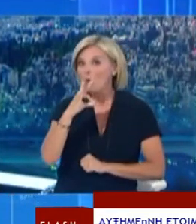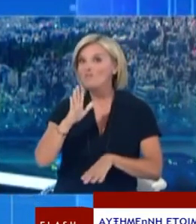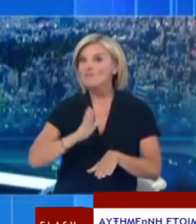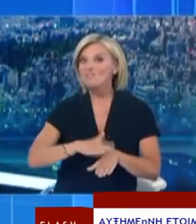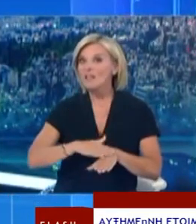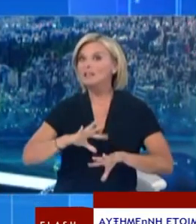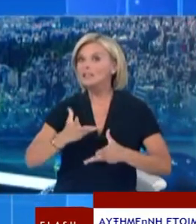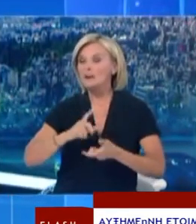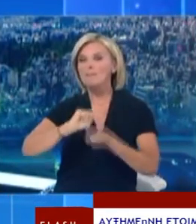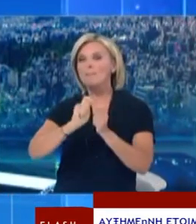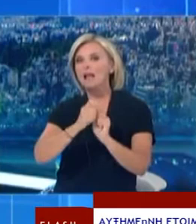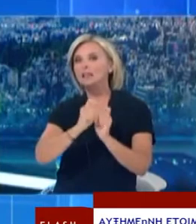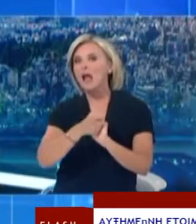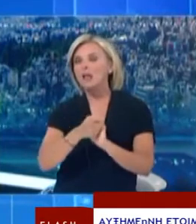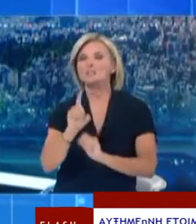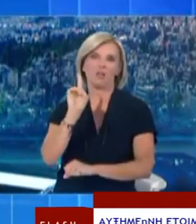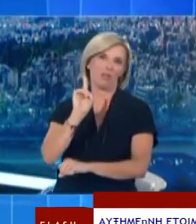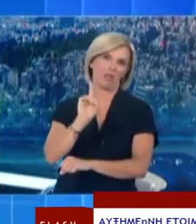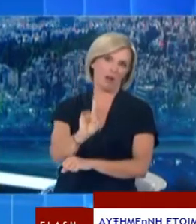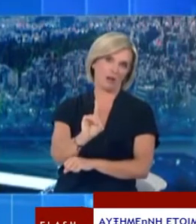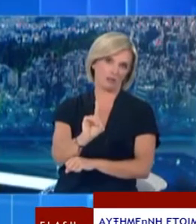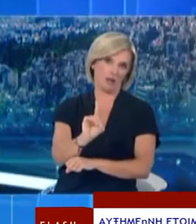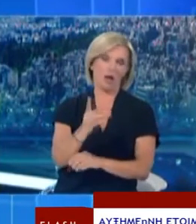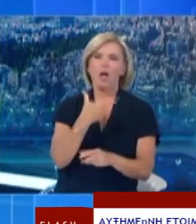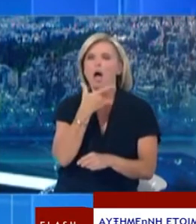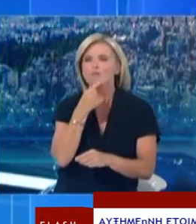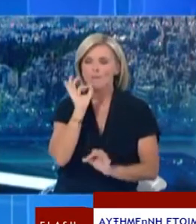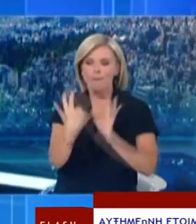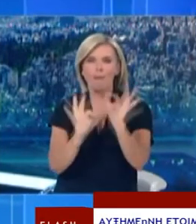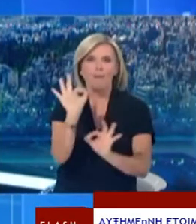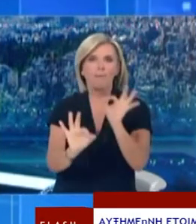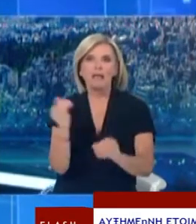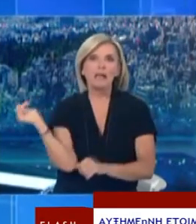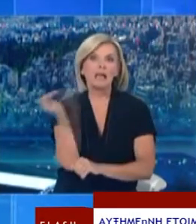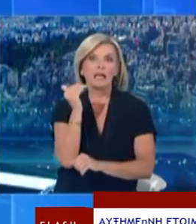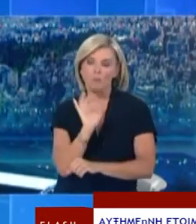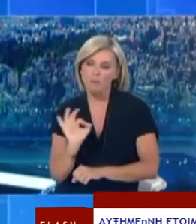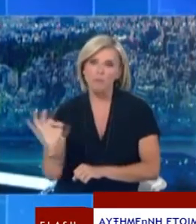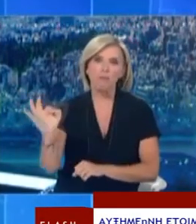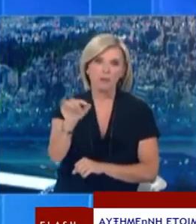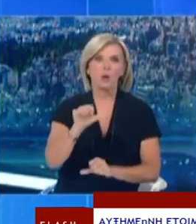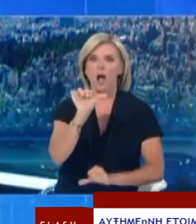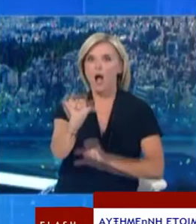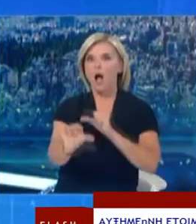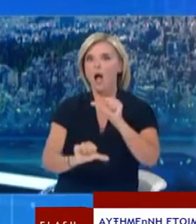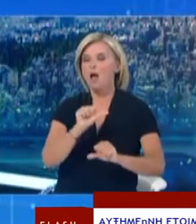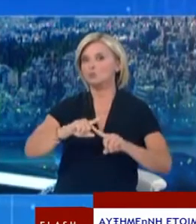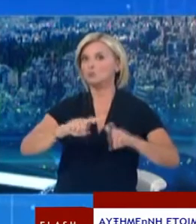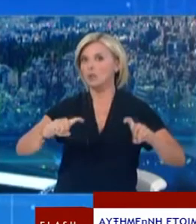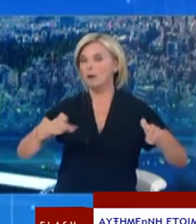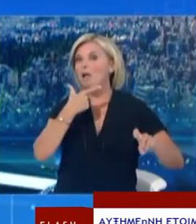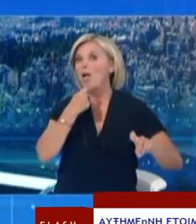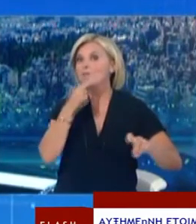μετάλλαξης Δέλτα με την πολύ μεγάλη μεταδοτικότητα έχει αλλάξει τα επιδημιολογικά δεδομένα και όπως